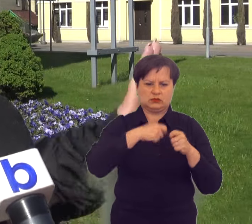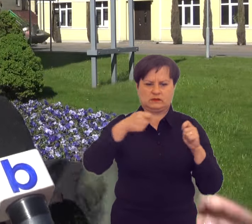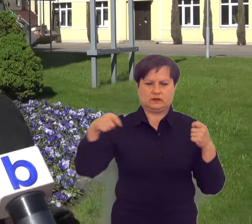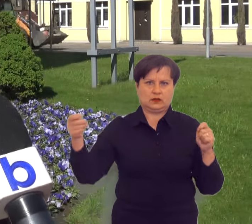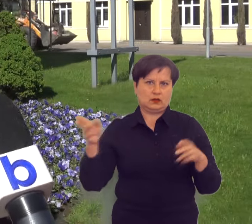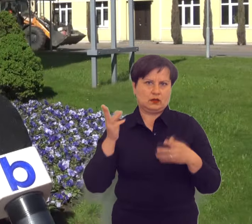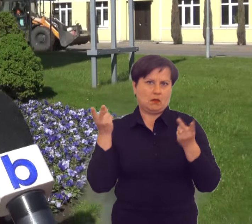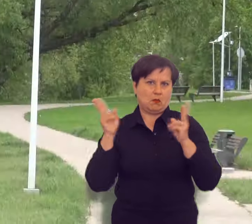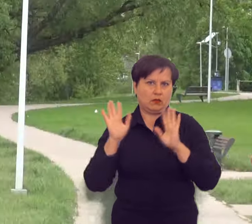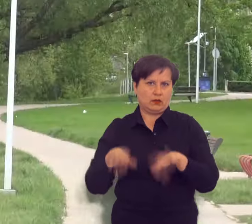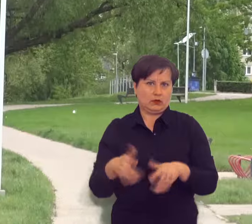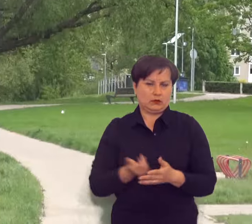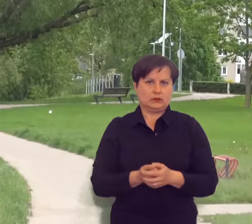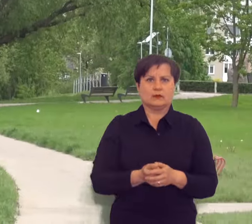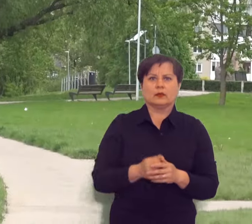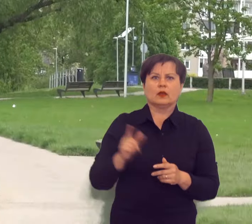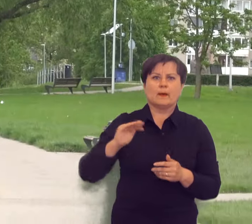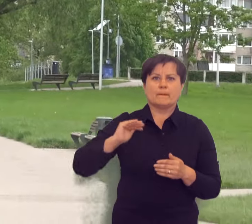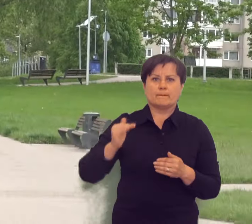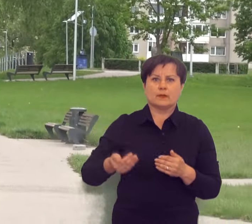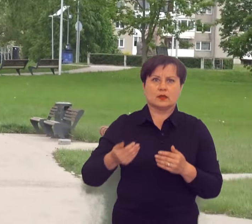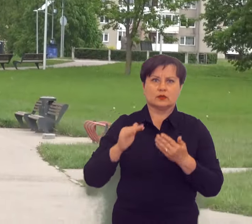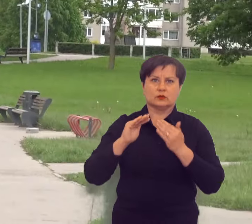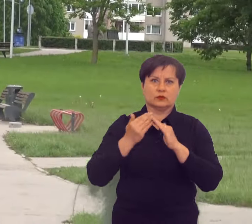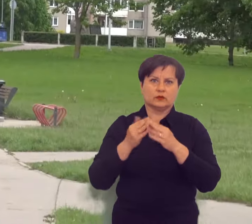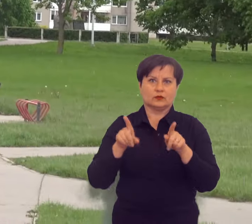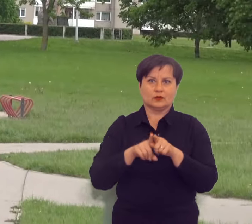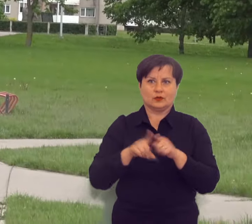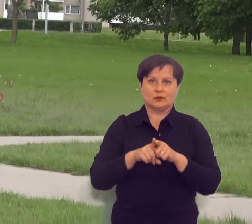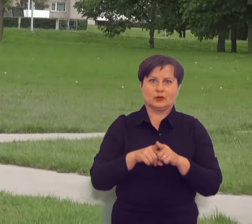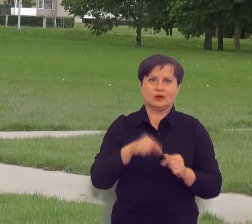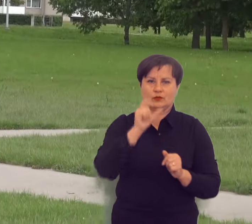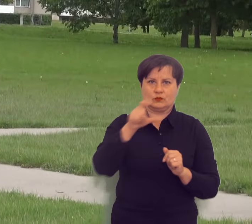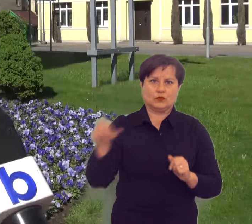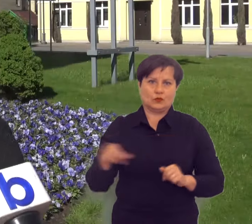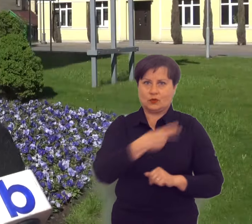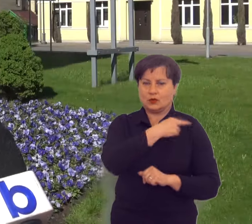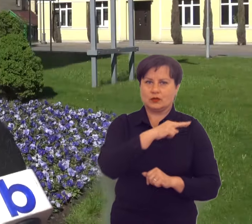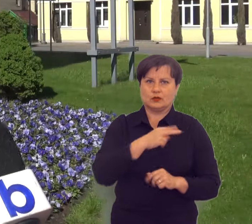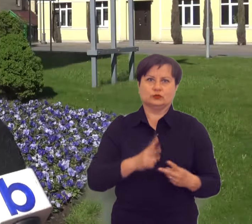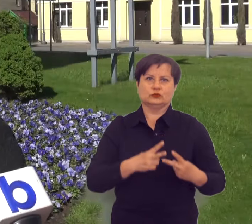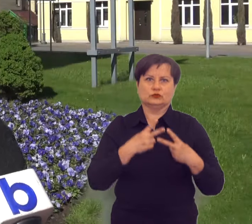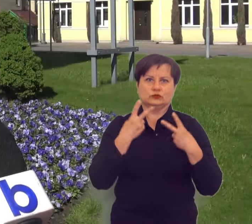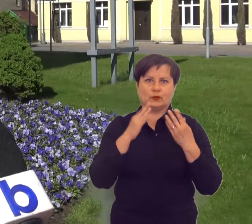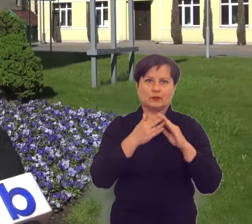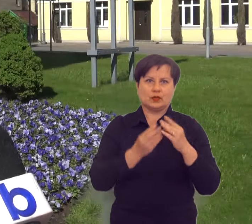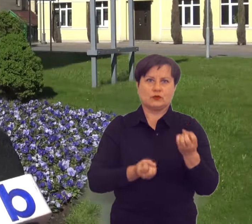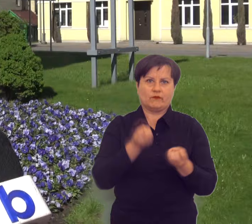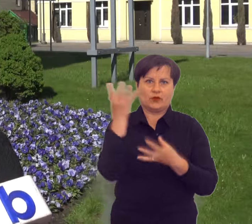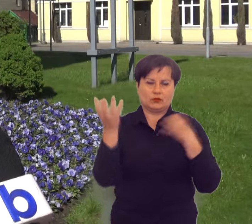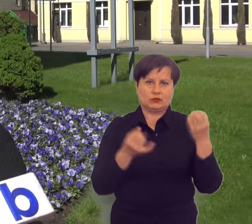ir tegulinai savo būna. Kraštiečius ir miesto svečius jau džiugina ir fontanai. Taip, iš tikrųjų su fontanais yra šiais